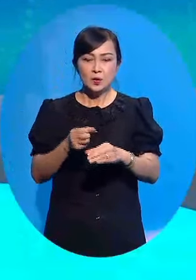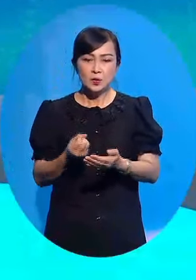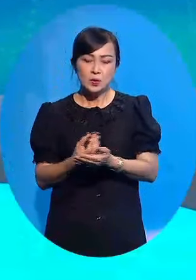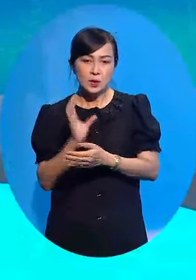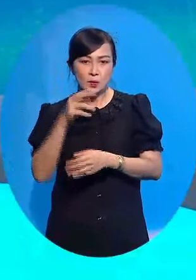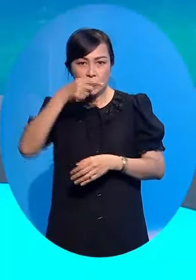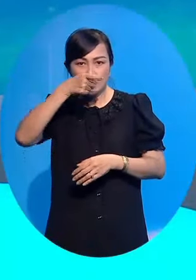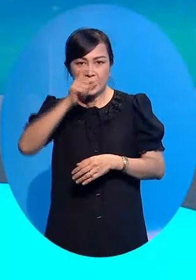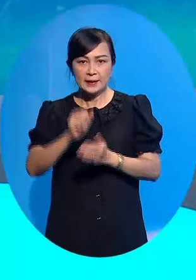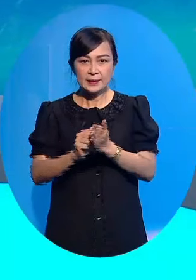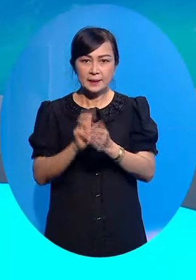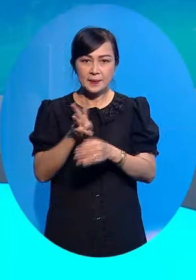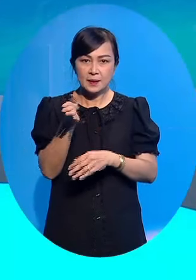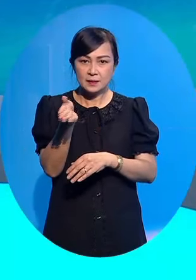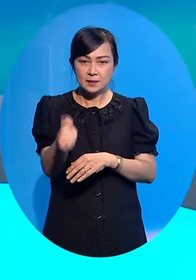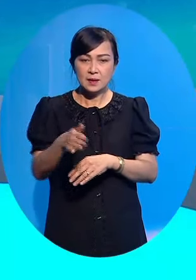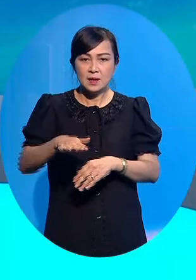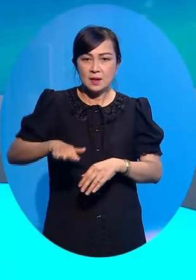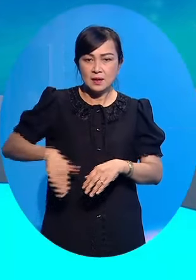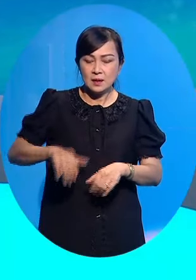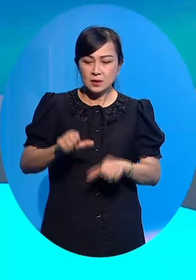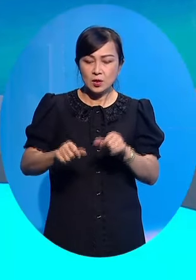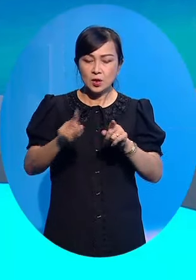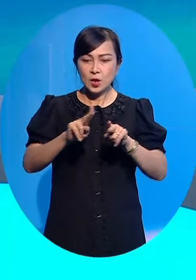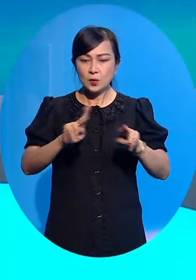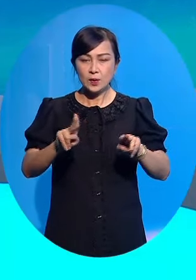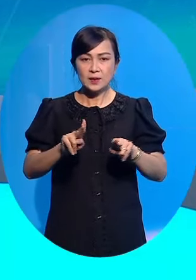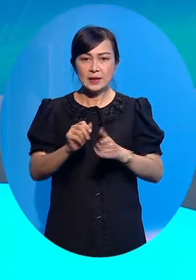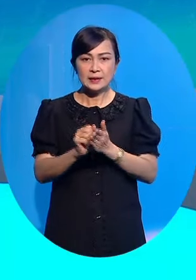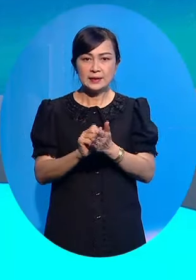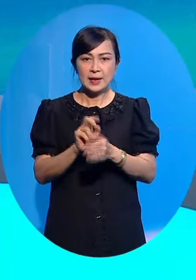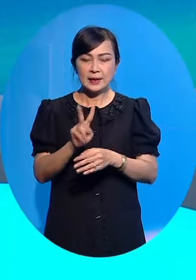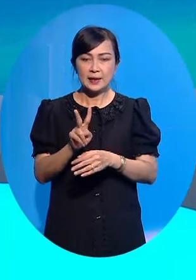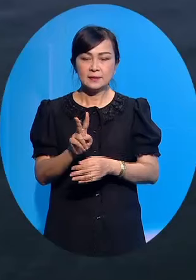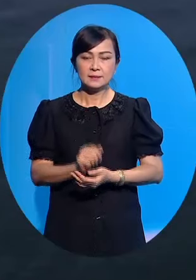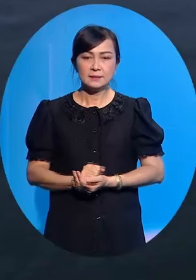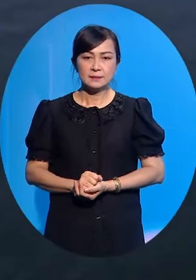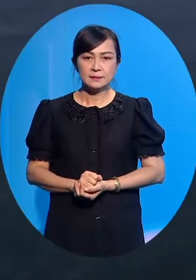của Nga vào tháng 3 tới, muộn hơn so với kế hoạch ban đầu là vào tháng 2.